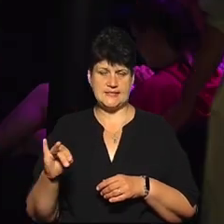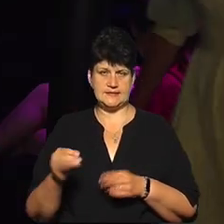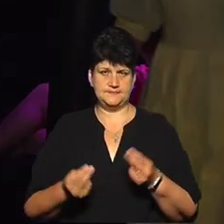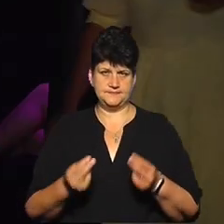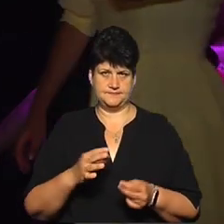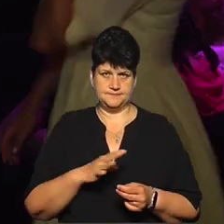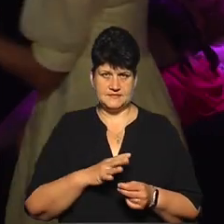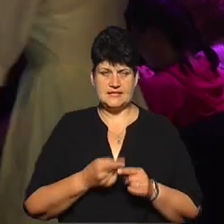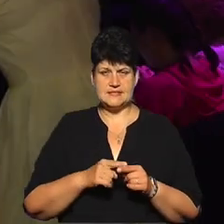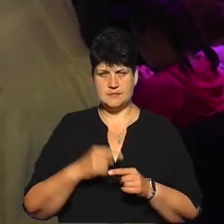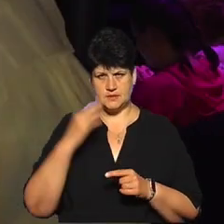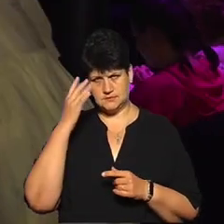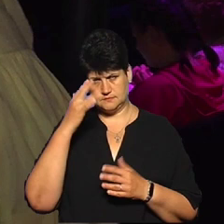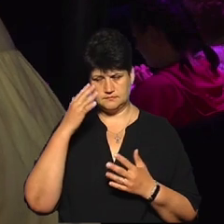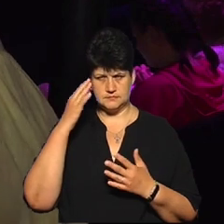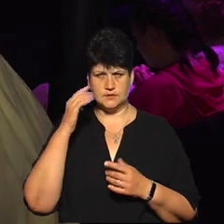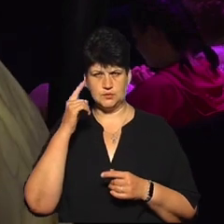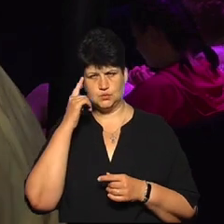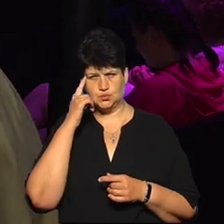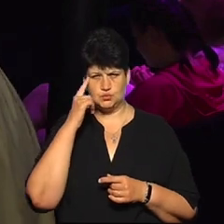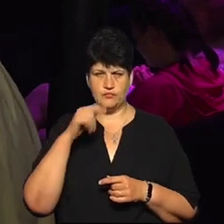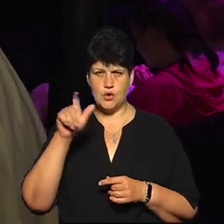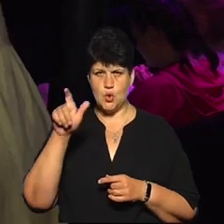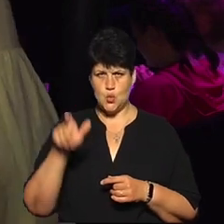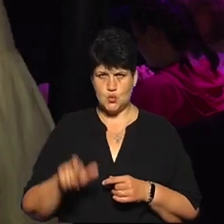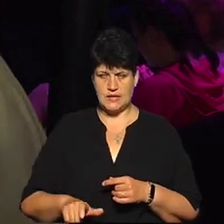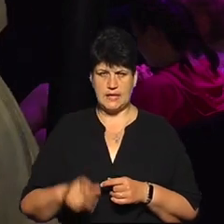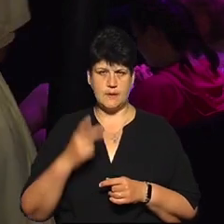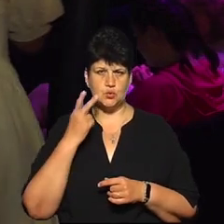задумчива людина, яка постійно думала про